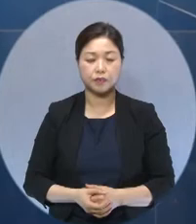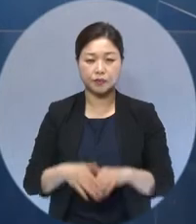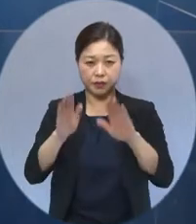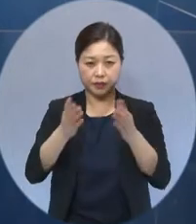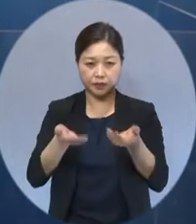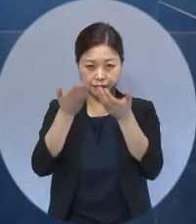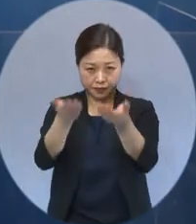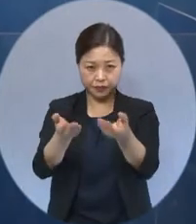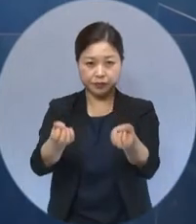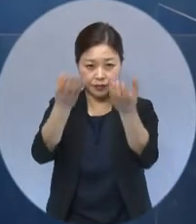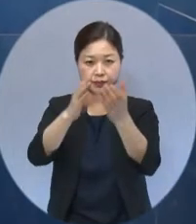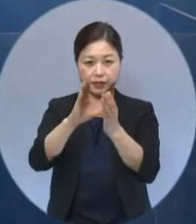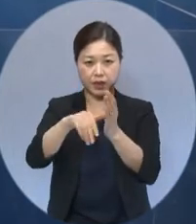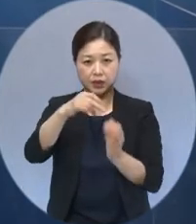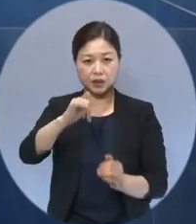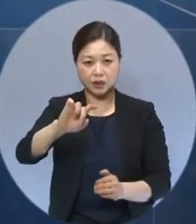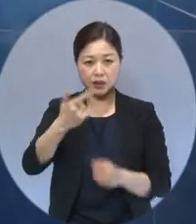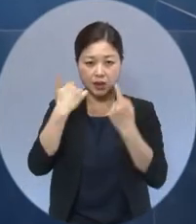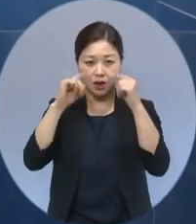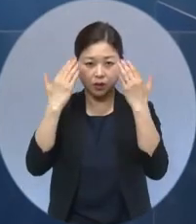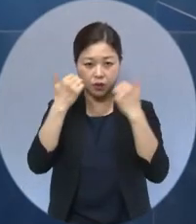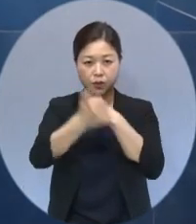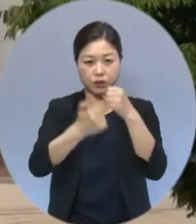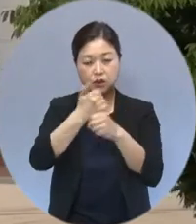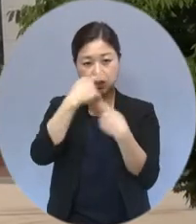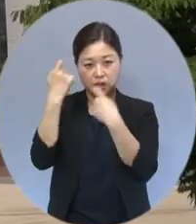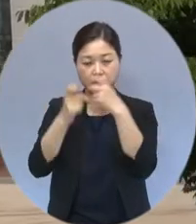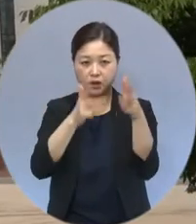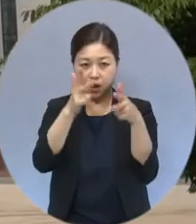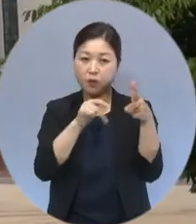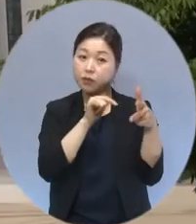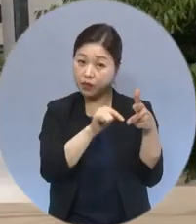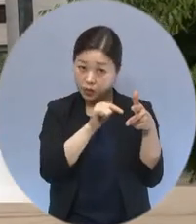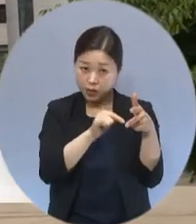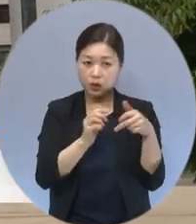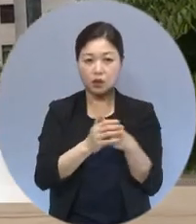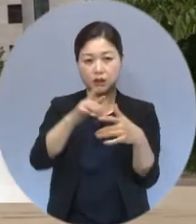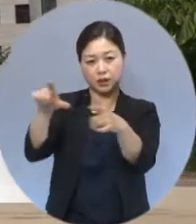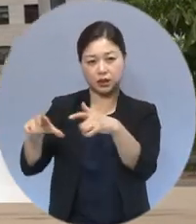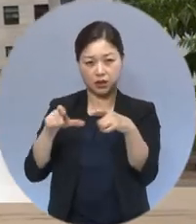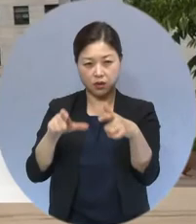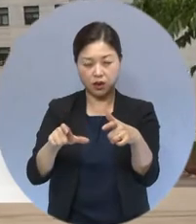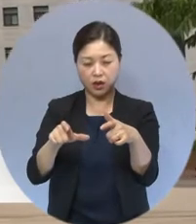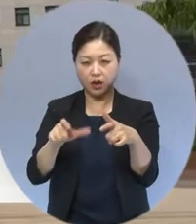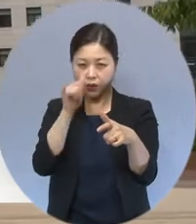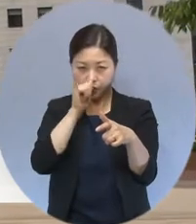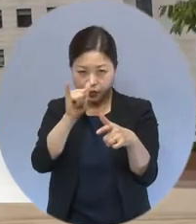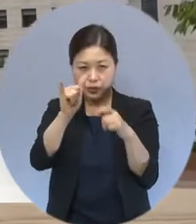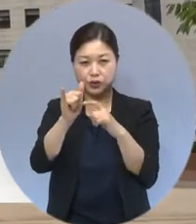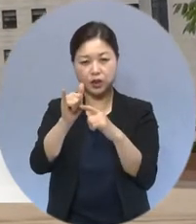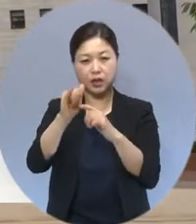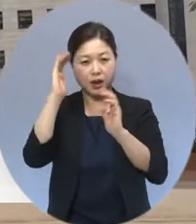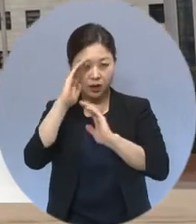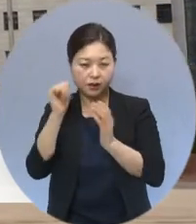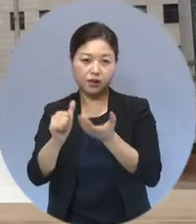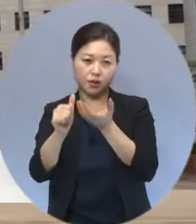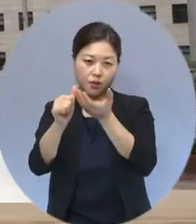증정식에서 신한대학교는 50주년 기념사업을 통해 지역 내 최고의 인재양성